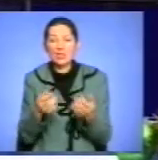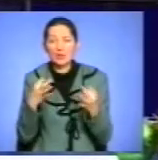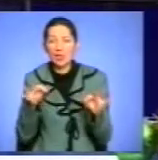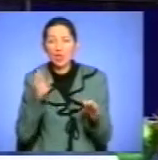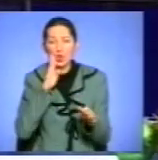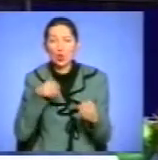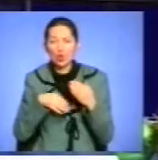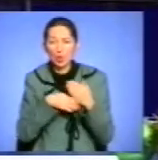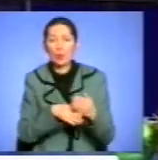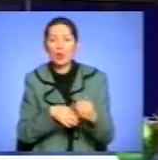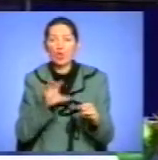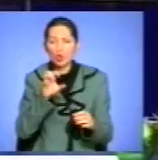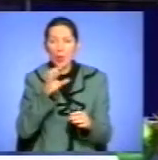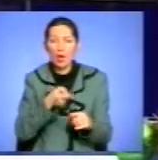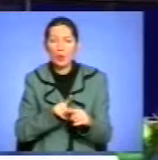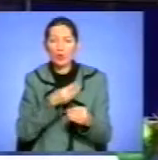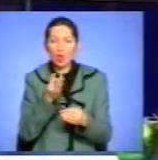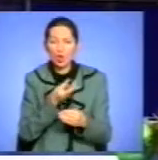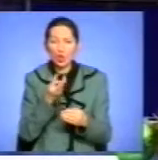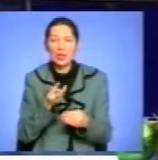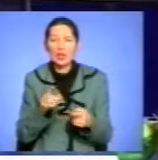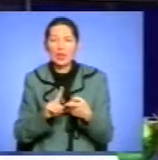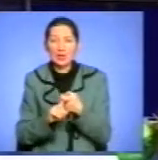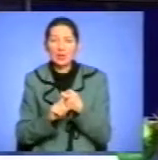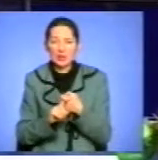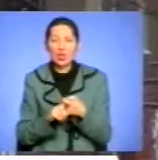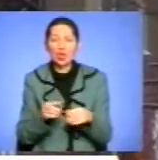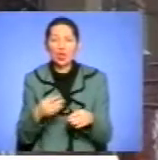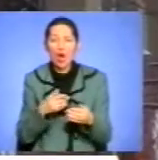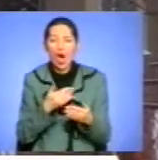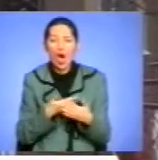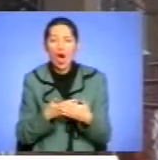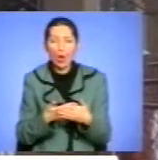це сюжет сектору зв'язків з громадськістю УМВС України в області.